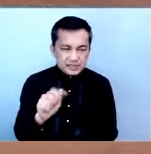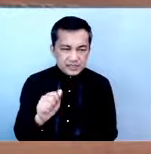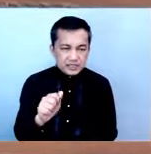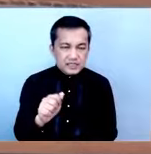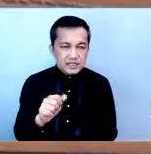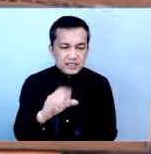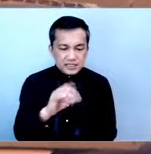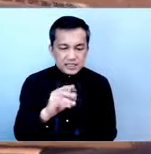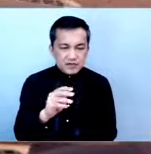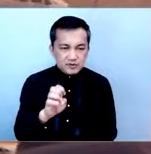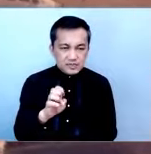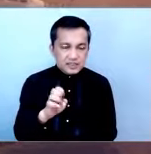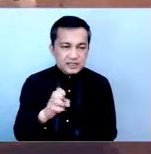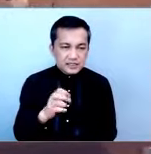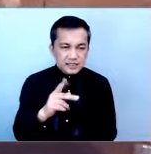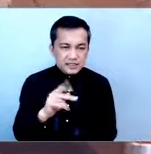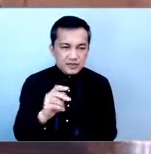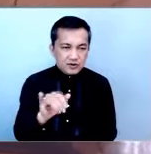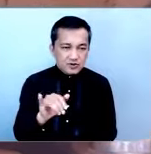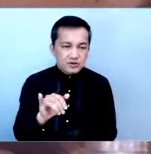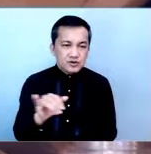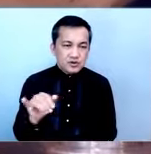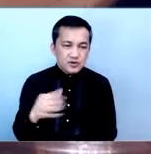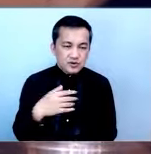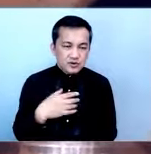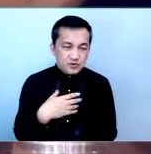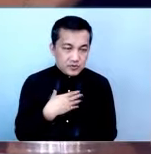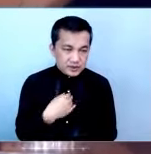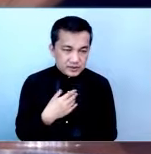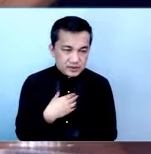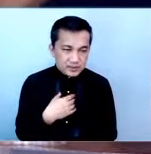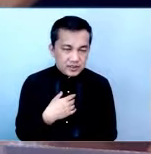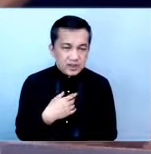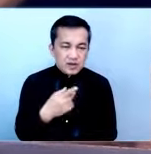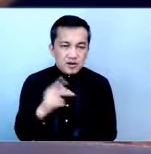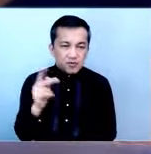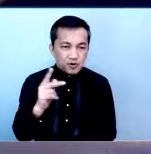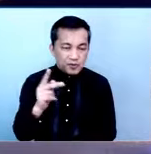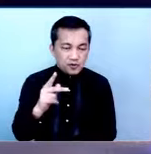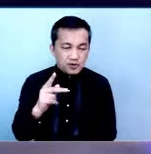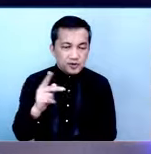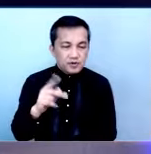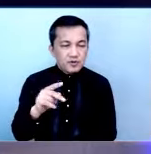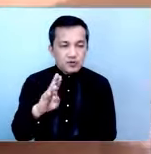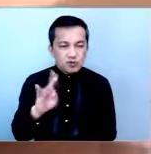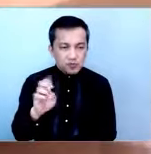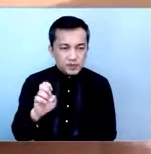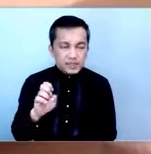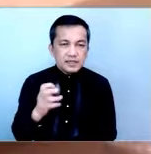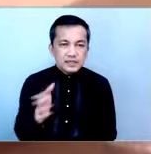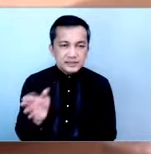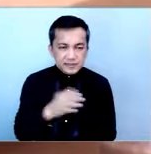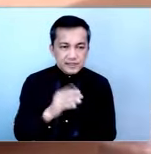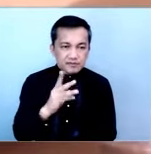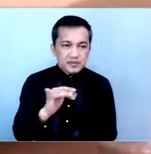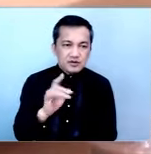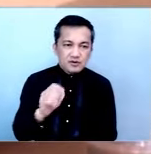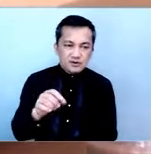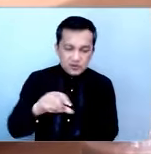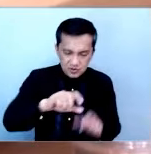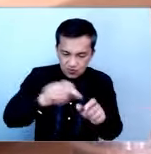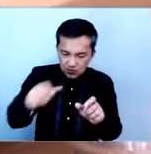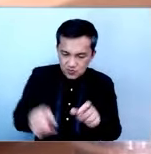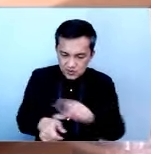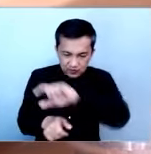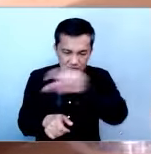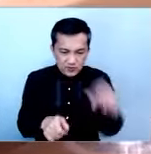po yung off-white. Mm-mm. Then yung purple po is ube kalamay. Mm-mm. Then biko po. Grabe naman! Marami